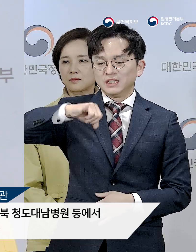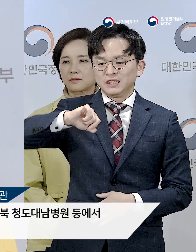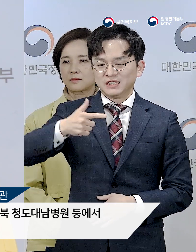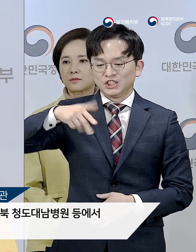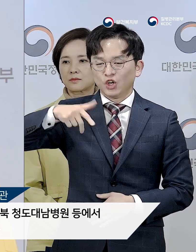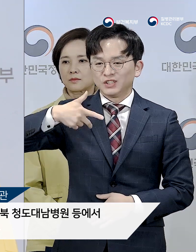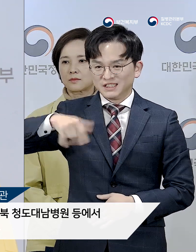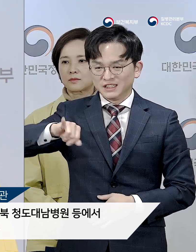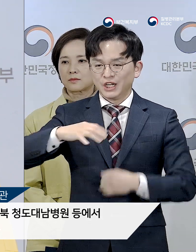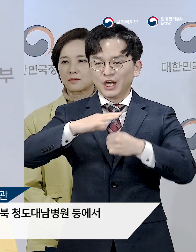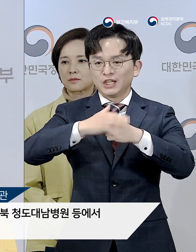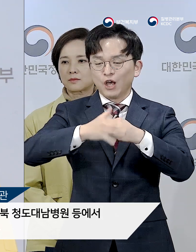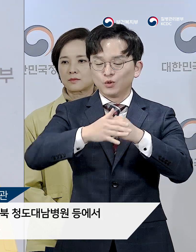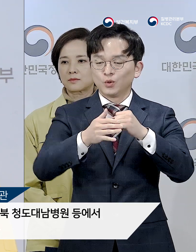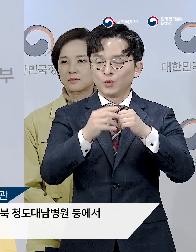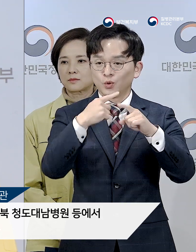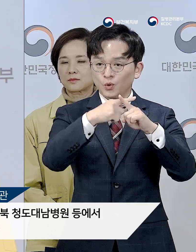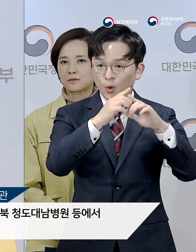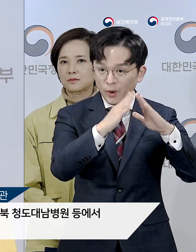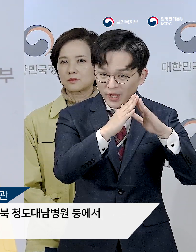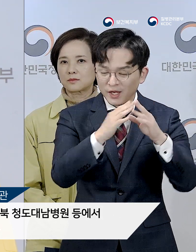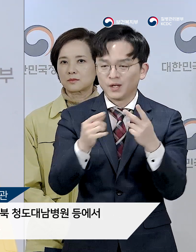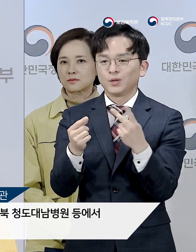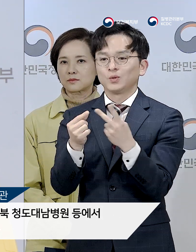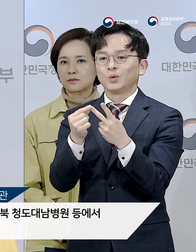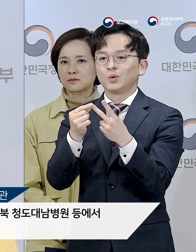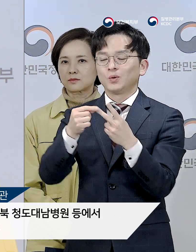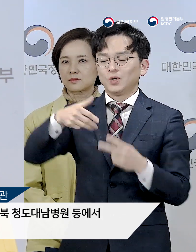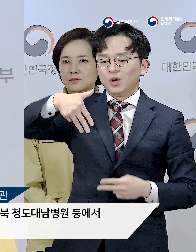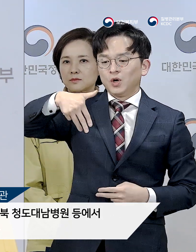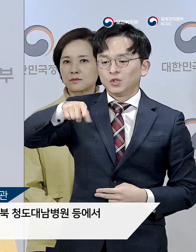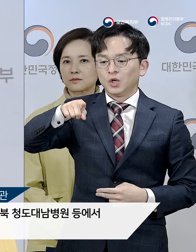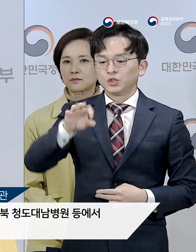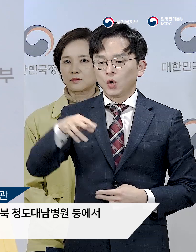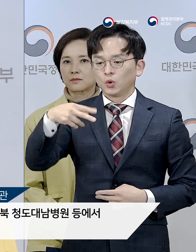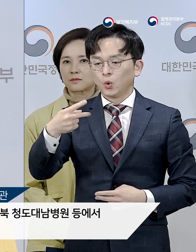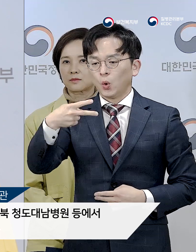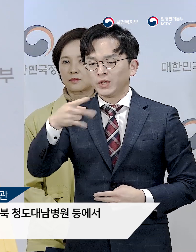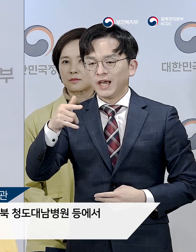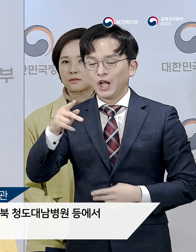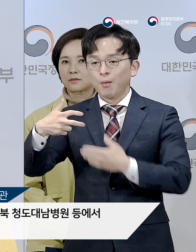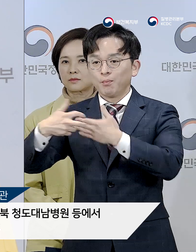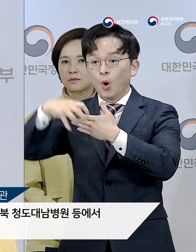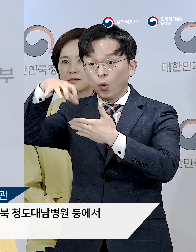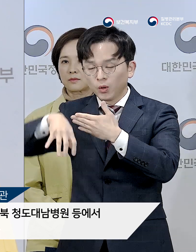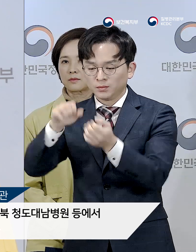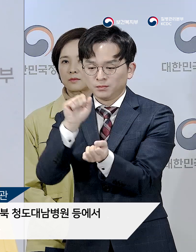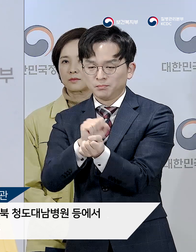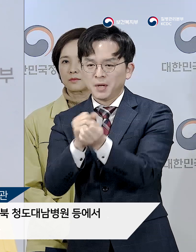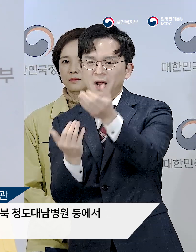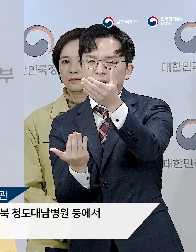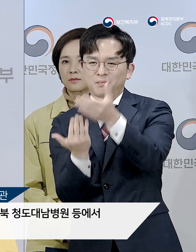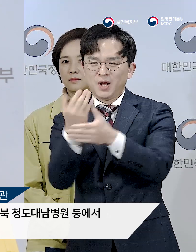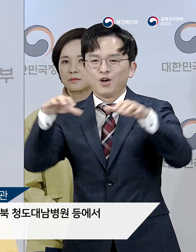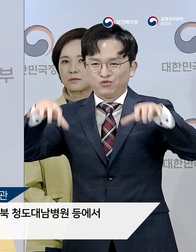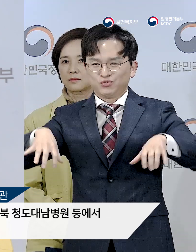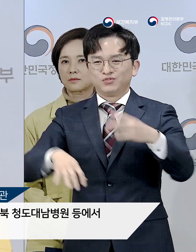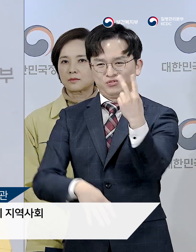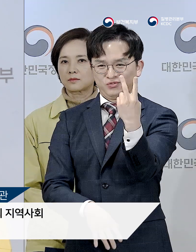교회, 경북 청도 대남병원 등에서 집단적으로 코로나19가 감염된 사실을 밝혀낸